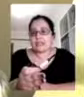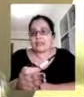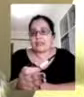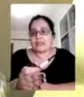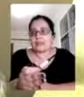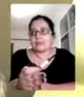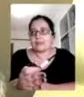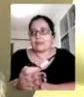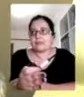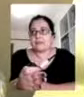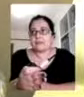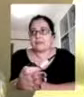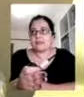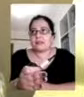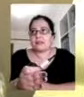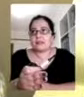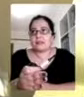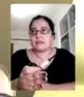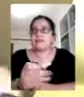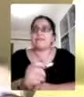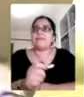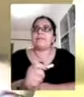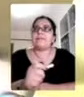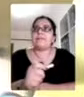şey deneyelim ya.